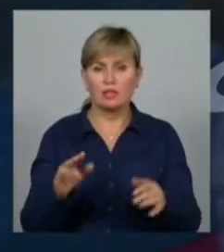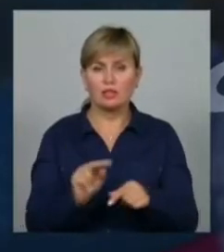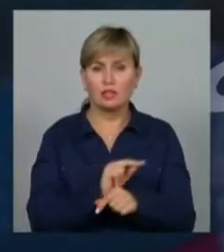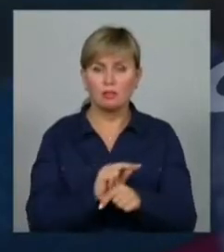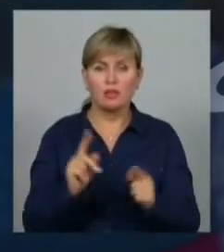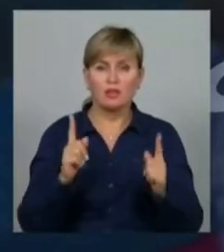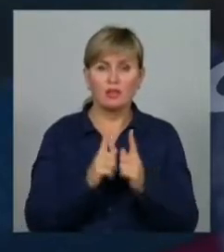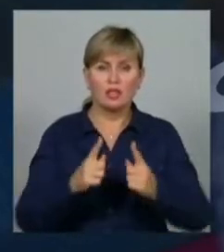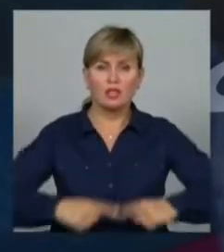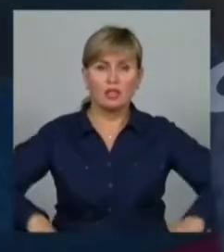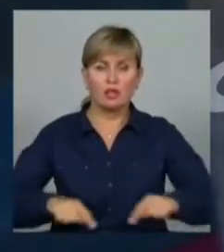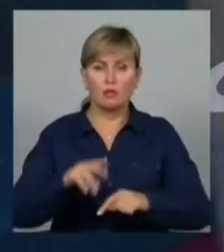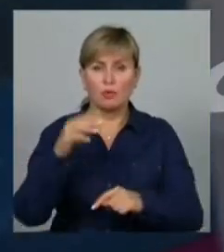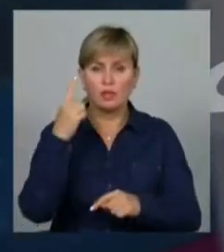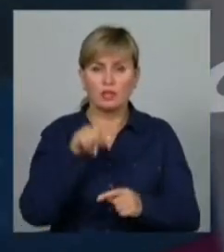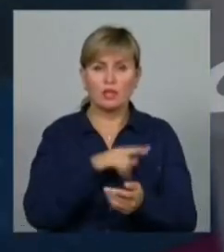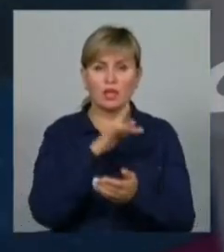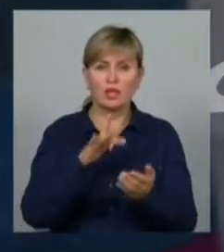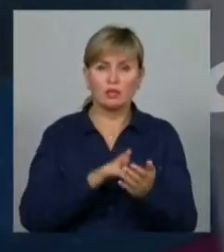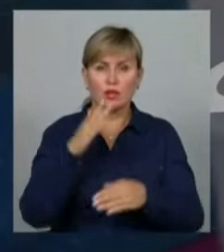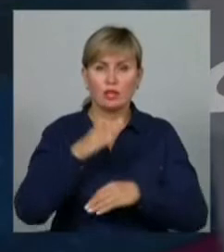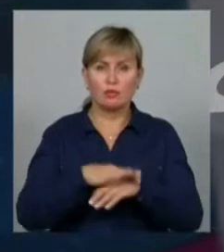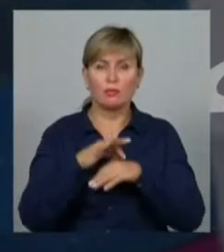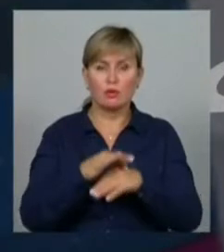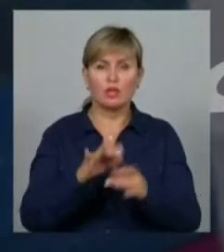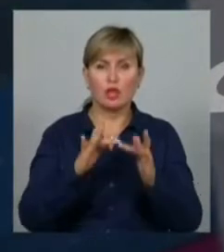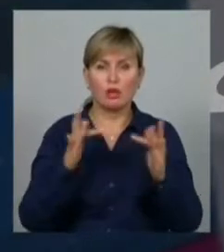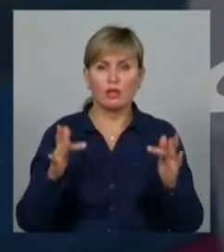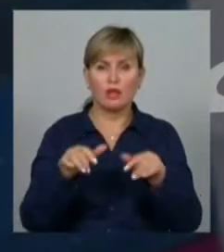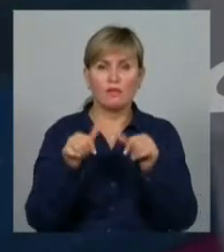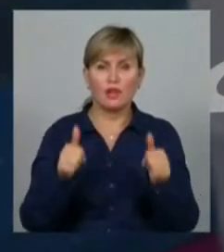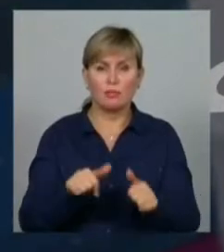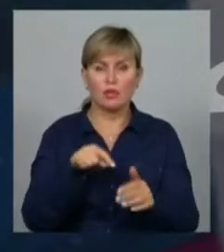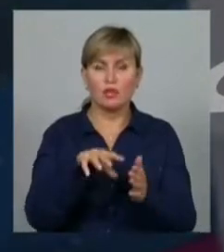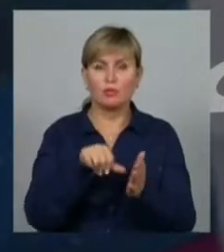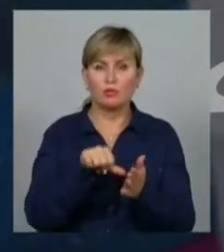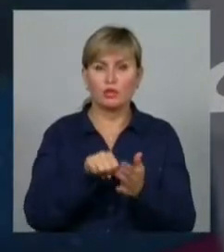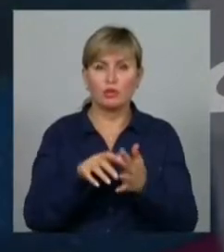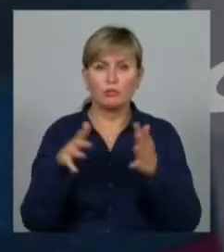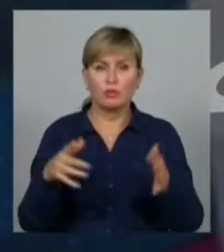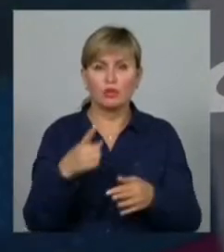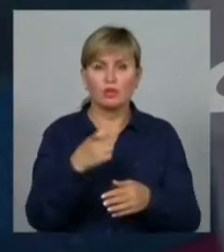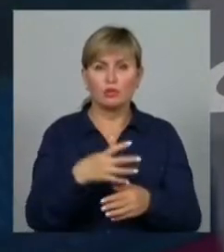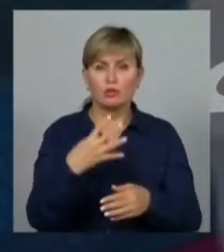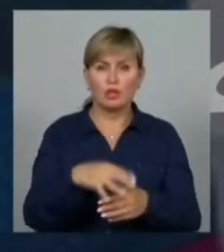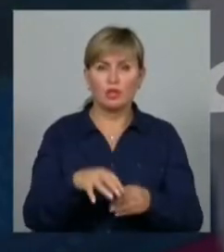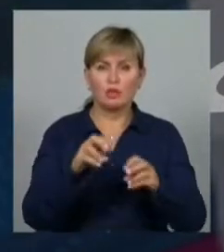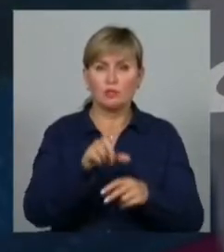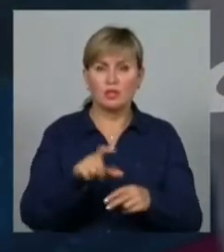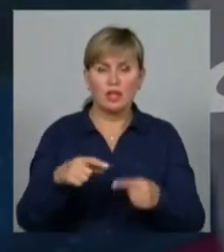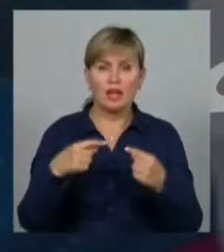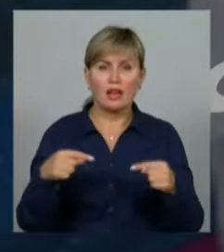Встреча, организованная по инициативе городского акимата, прошла в онлайн-формате. В ней участвовали больше 140 специалистов из